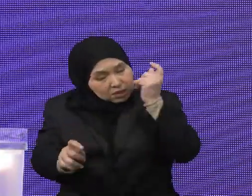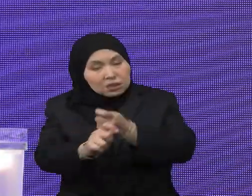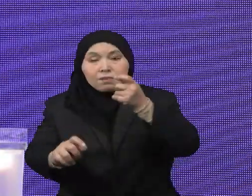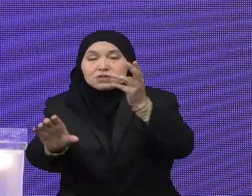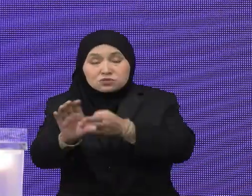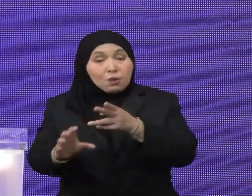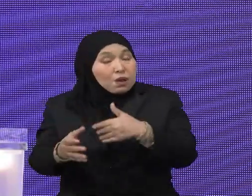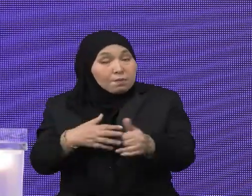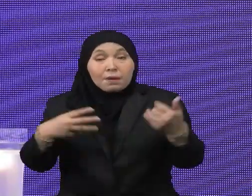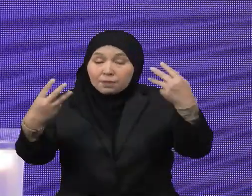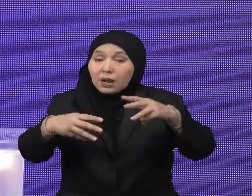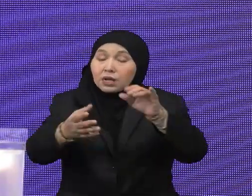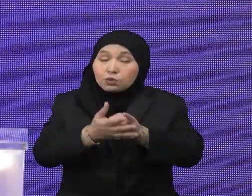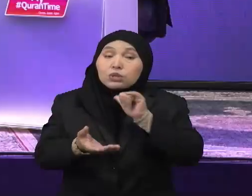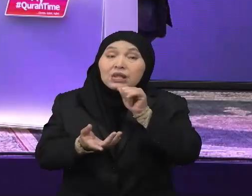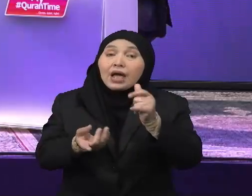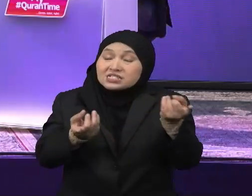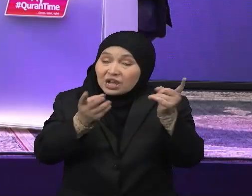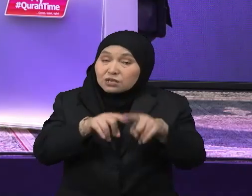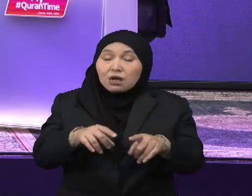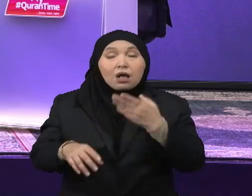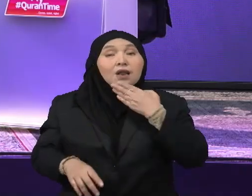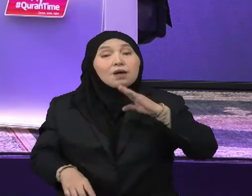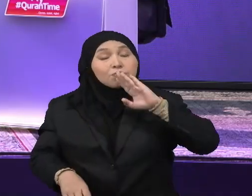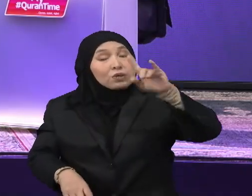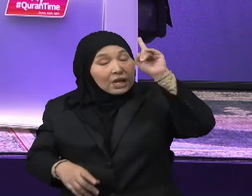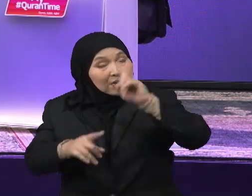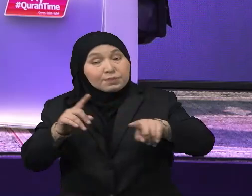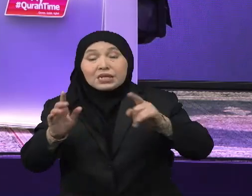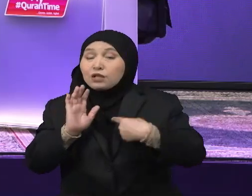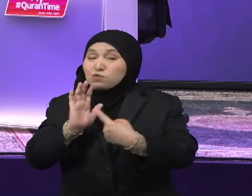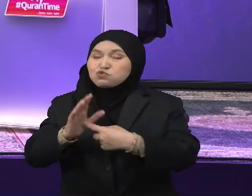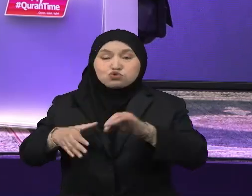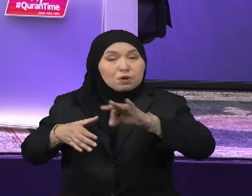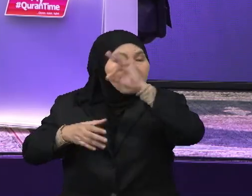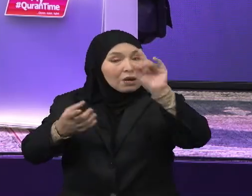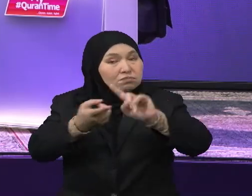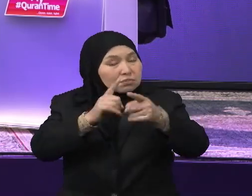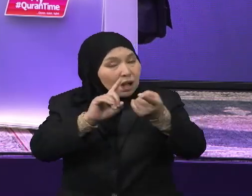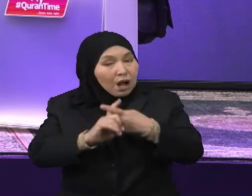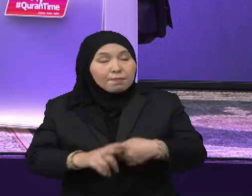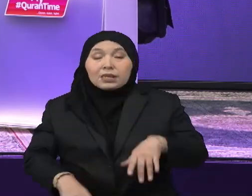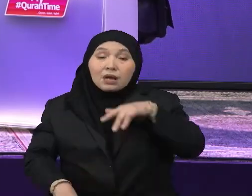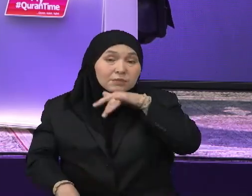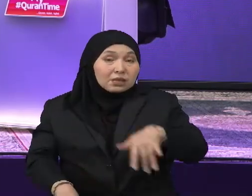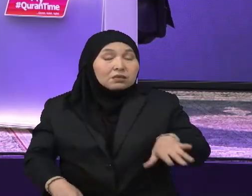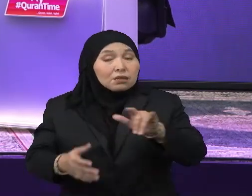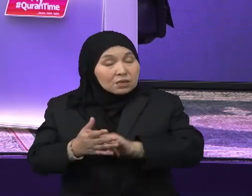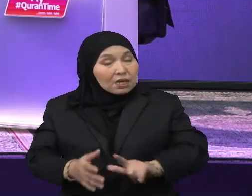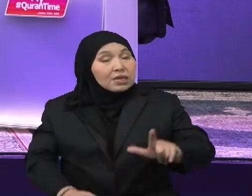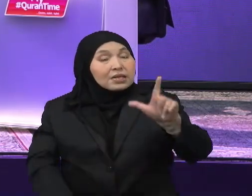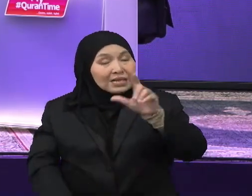walaupun peperangan itu tidak berlaku Alhamdulillah kan tetapi nak Tunjukkan semangat para sahabat nabi Shallallahu Alaihi Wasallam sebuah